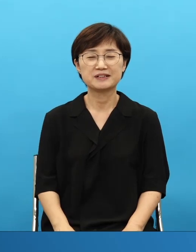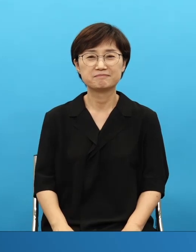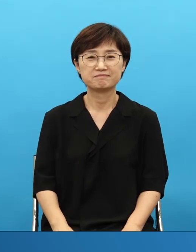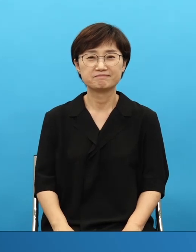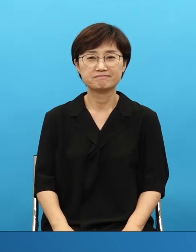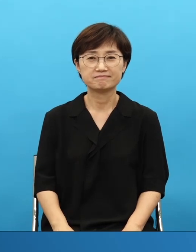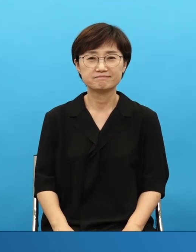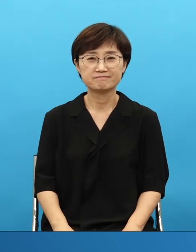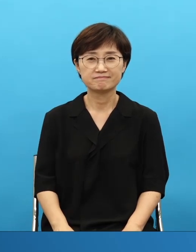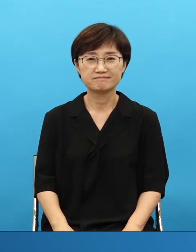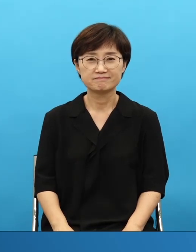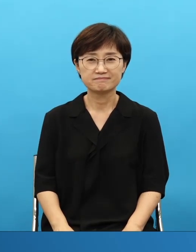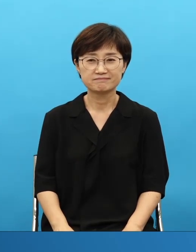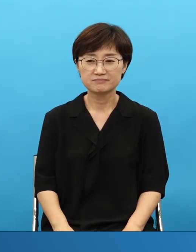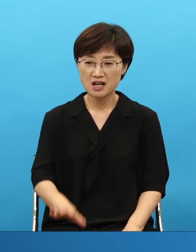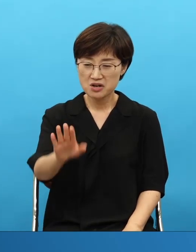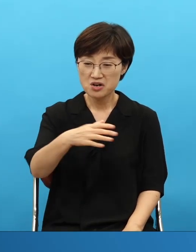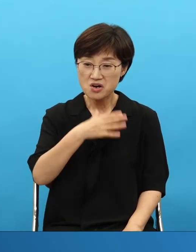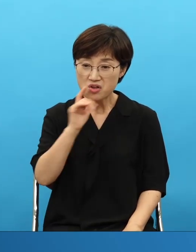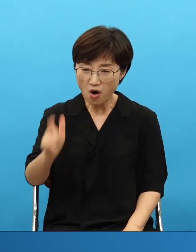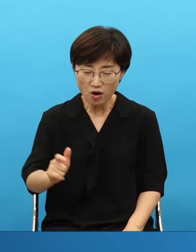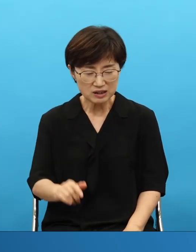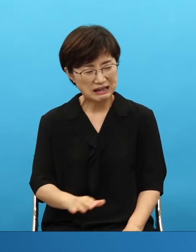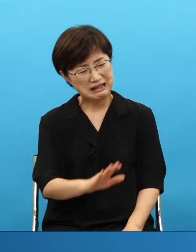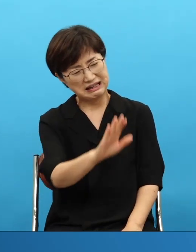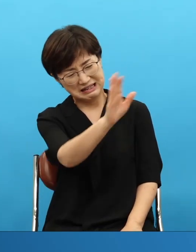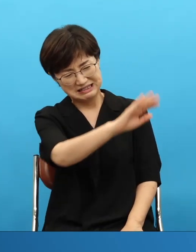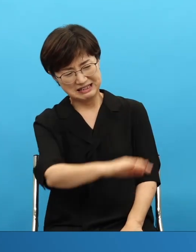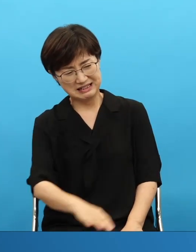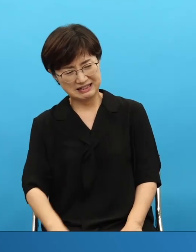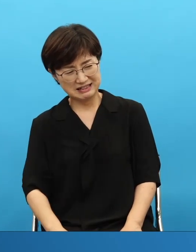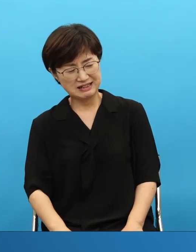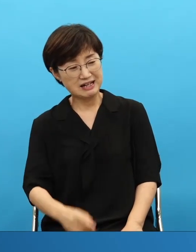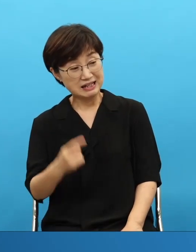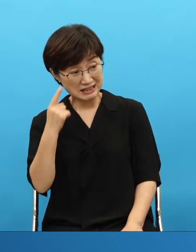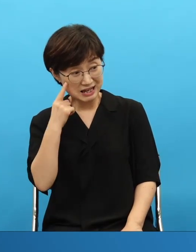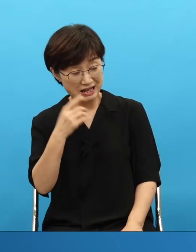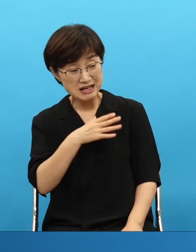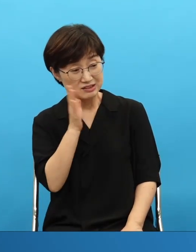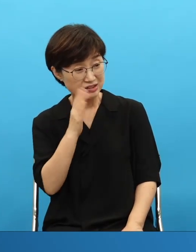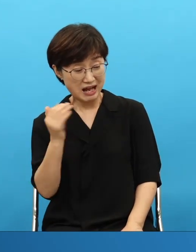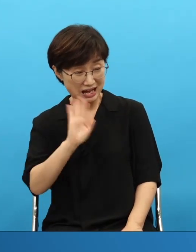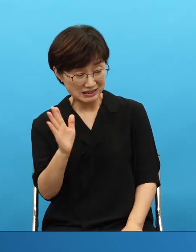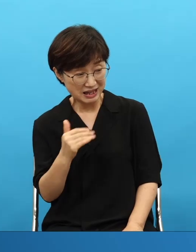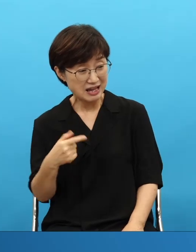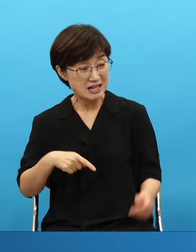我看到他们的时候就想到他们真的不会老怎么能会这样 그러더니 아이고 안 늙는데 했더니 막 늙을 시간이 없대. 그래서 바빴어.